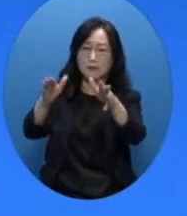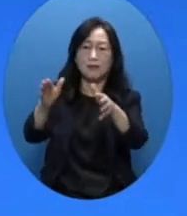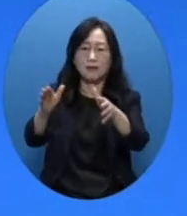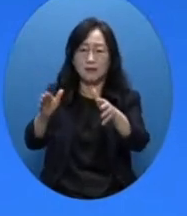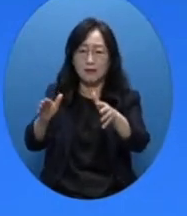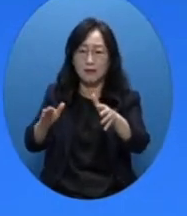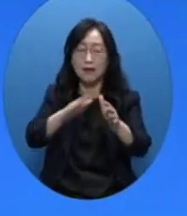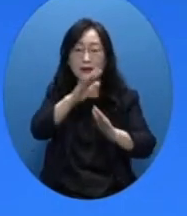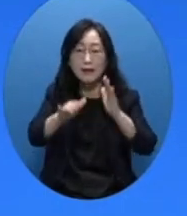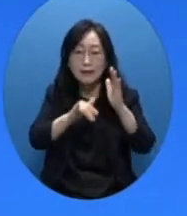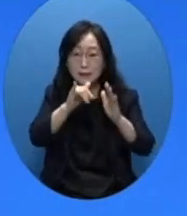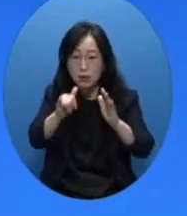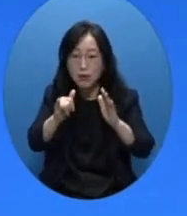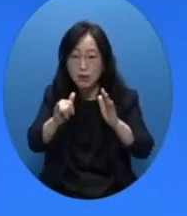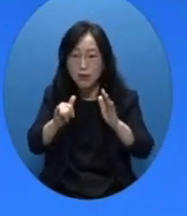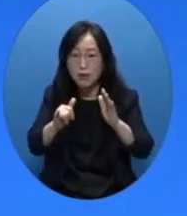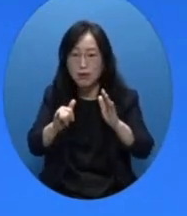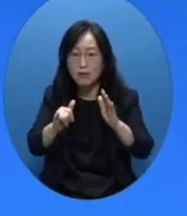가정에서도